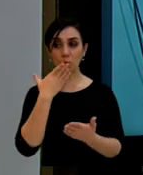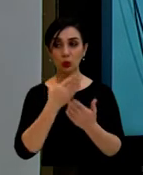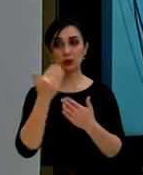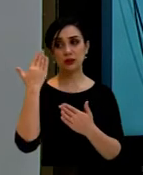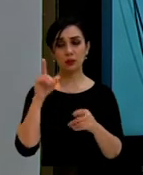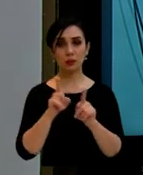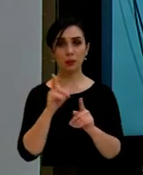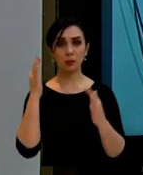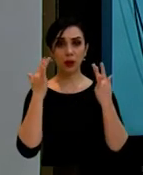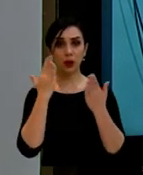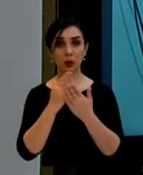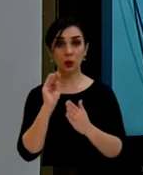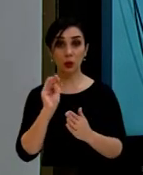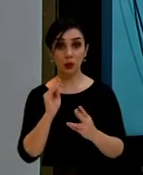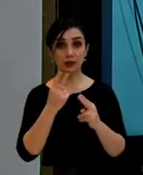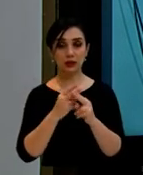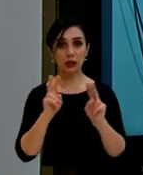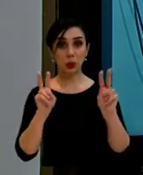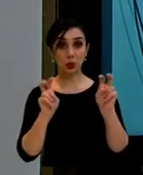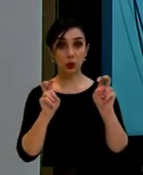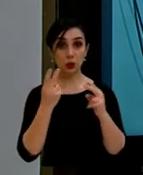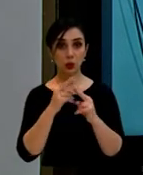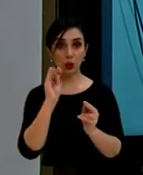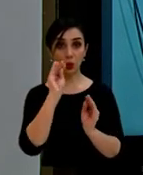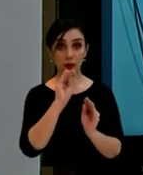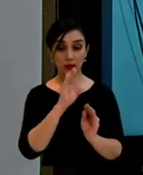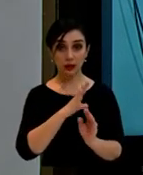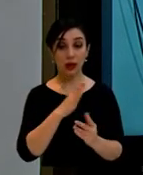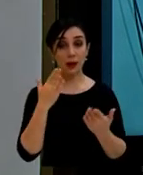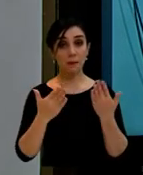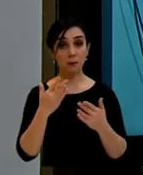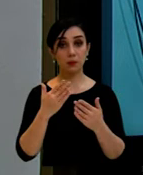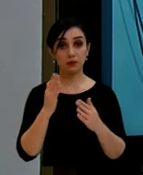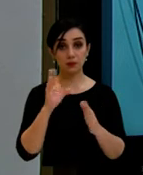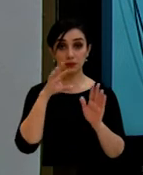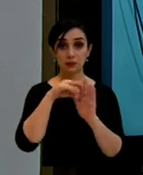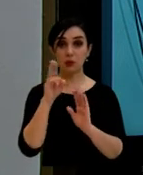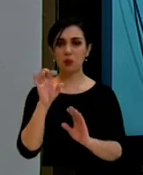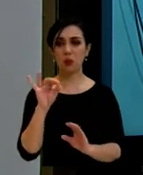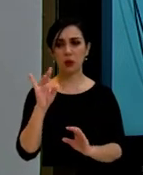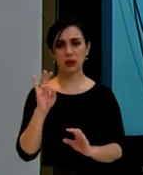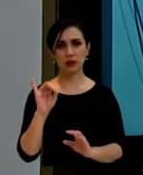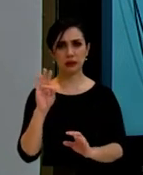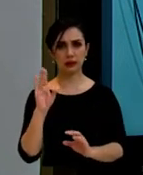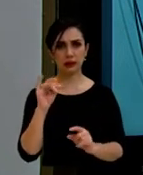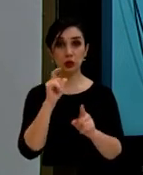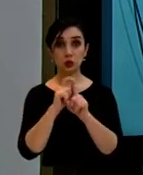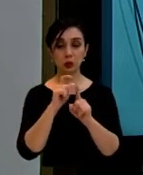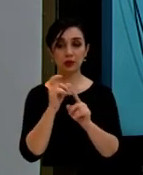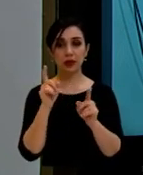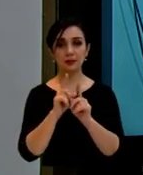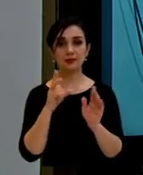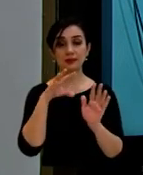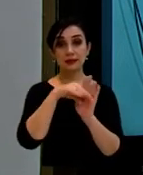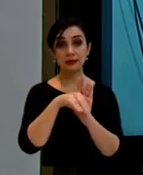ma'noda qo'llangan so'z qo'shtirnoqqa olindi. Boringki so'zi kiritma bo'lgani uchun ikki tomondan virgul bilan